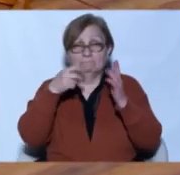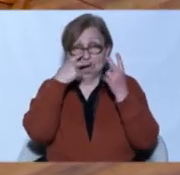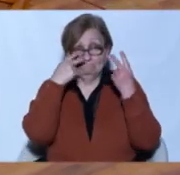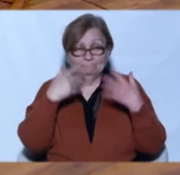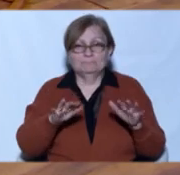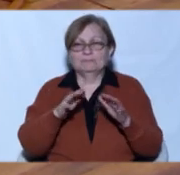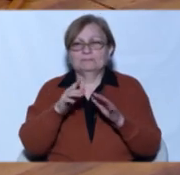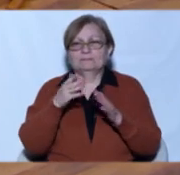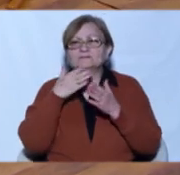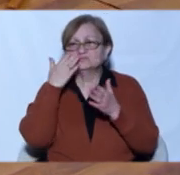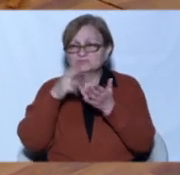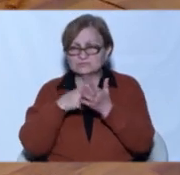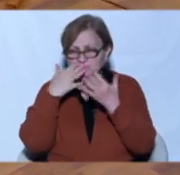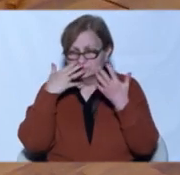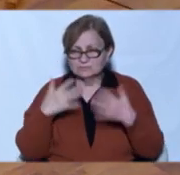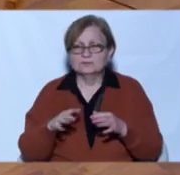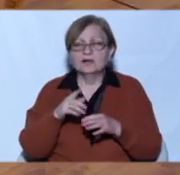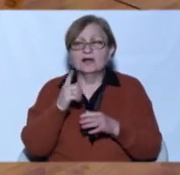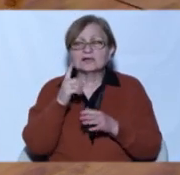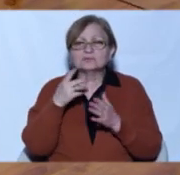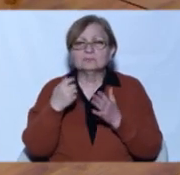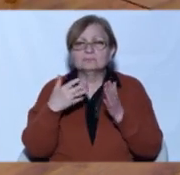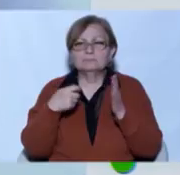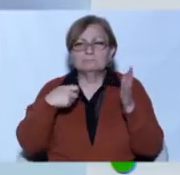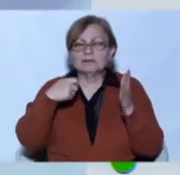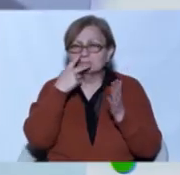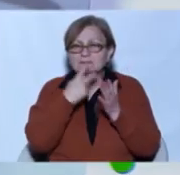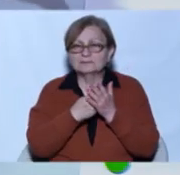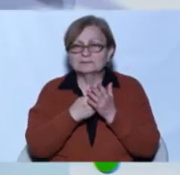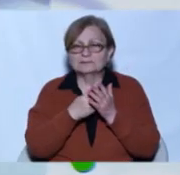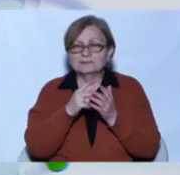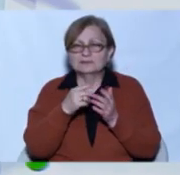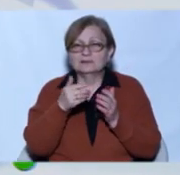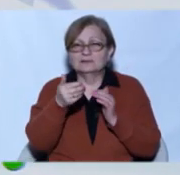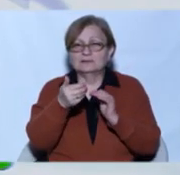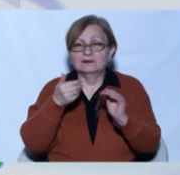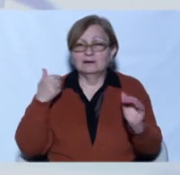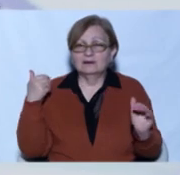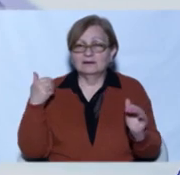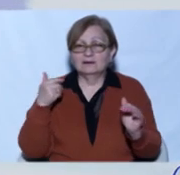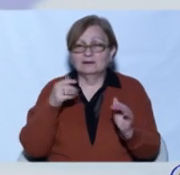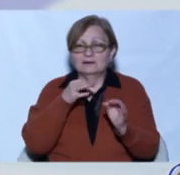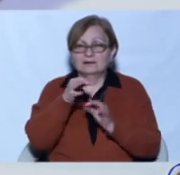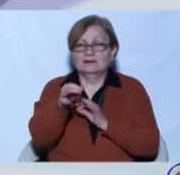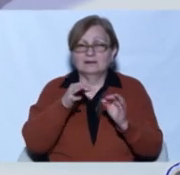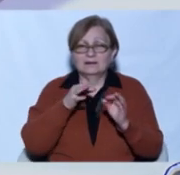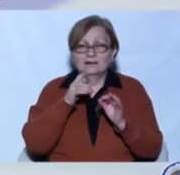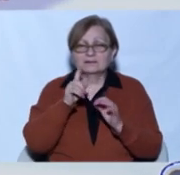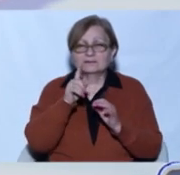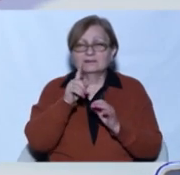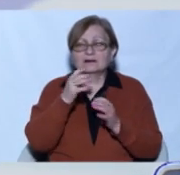რატო გჭირდება ჩვენ ფილმის ნახვა, ხო? ფილმის ნახვამდე გავცეთ პასუხი, რა გვითხრა